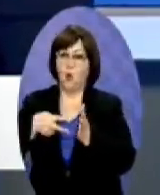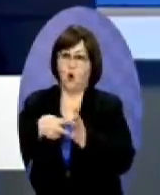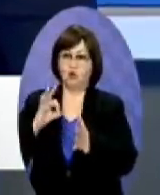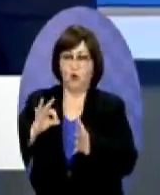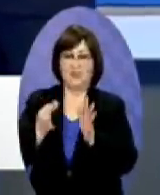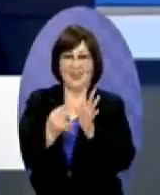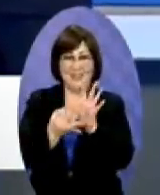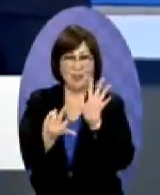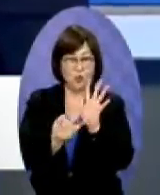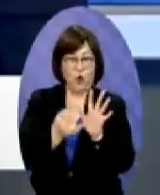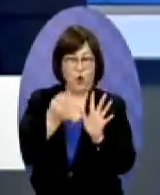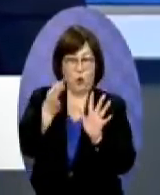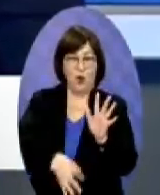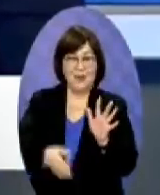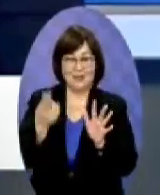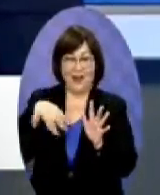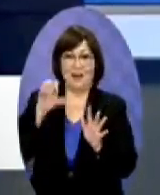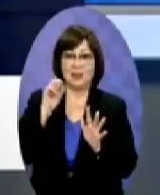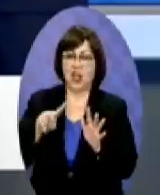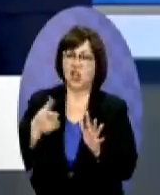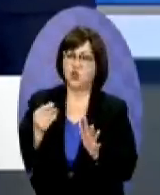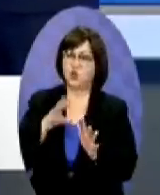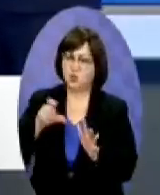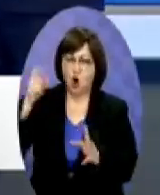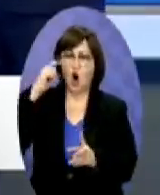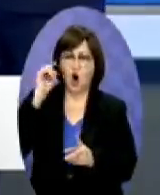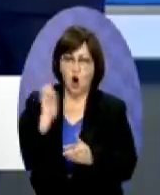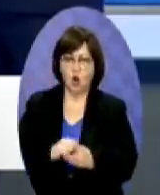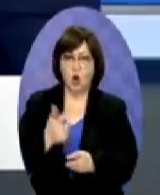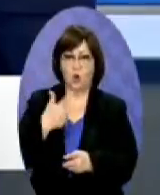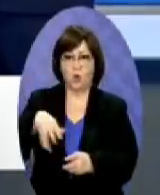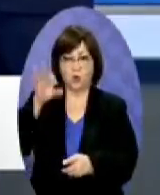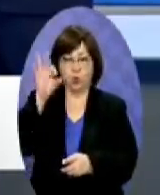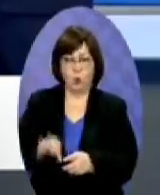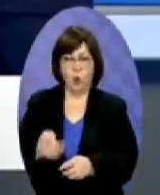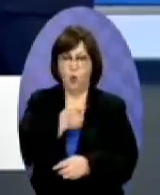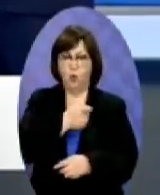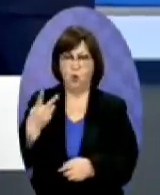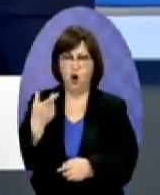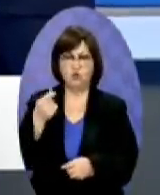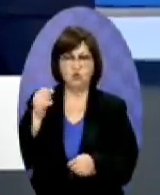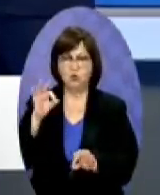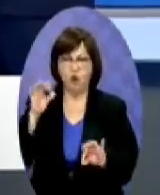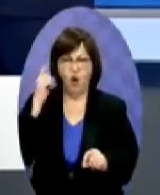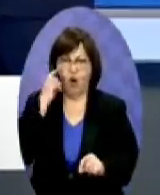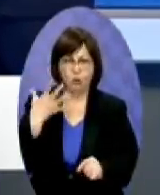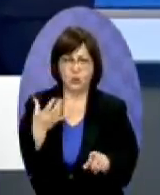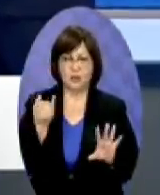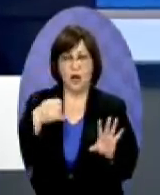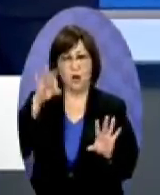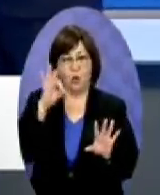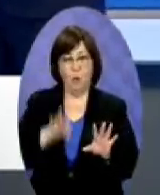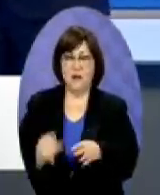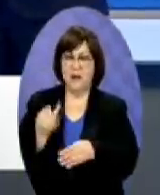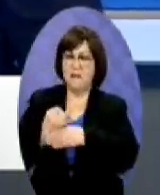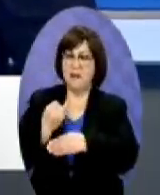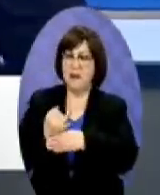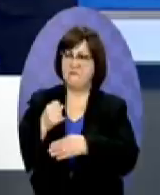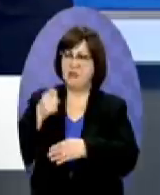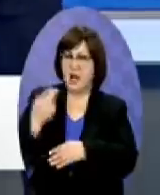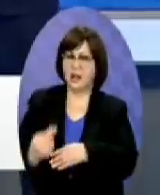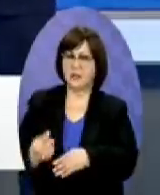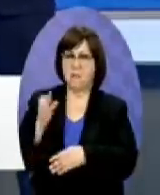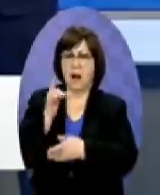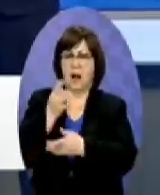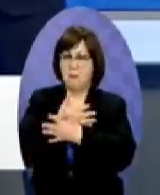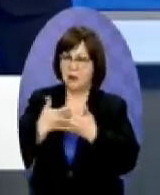бүтээгдэхүүний талаар ойлголт мэдээлэлтэй. За 30% нь хүүгийн талаар ойлголт багтай. За 60% нь инфляцийн талаар ойлголт мэдээлэл дутмаг гэсэн